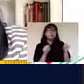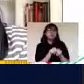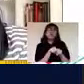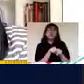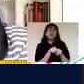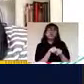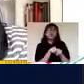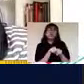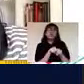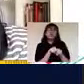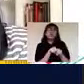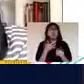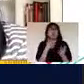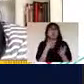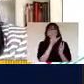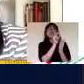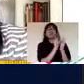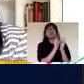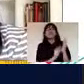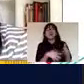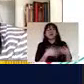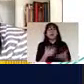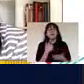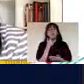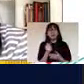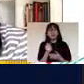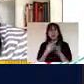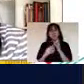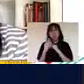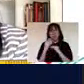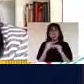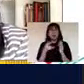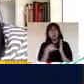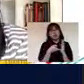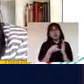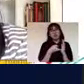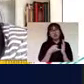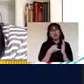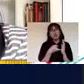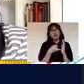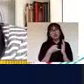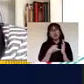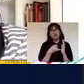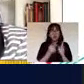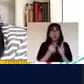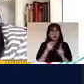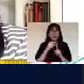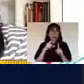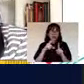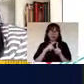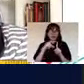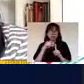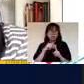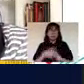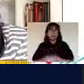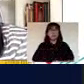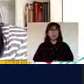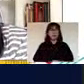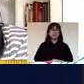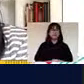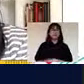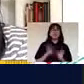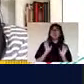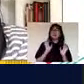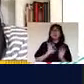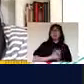yang menjadi penting dalam pembahasan Undang-Undang PDP, di antaranya. Tentu di antara hal-hal lainnya yang kita